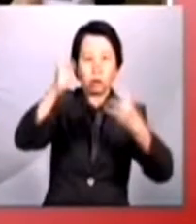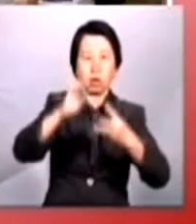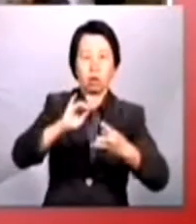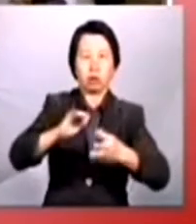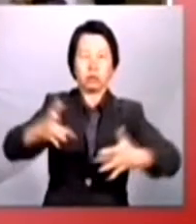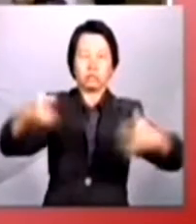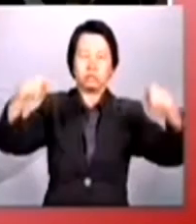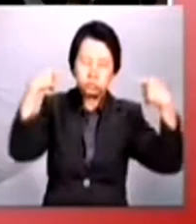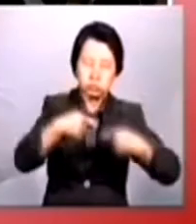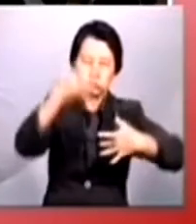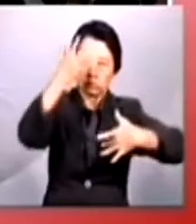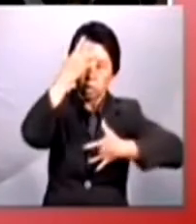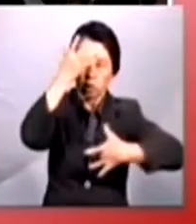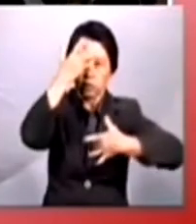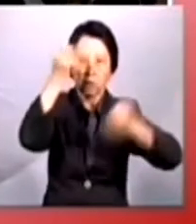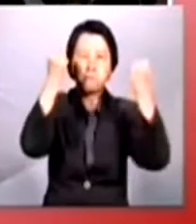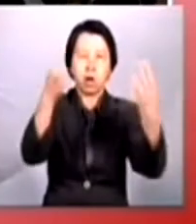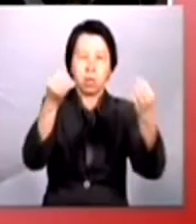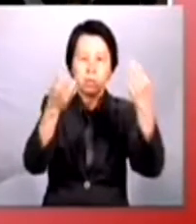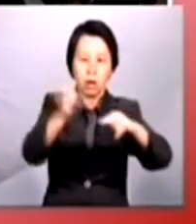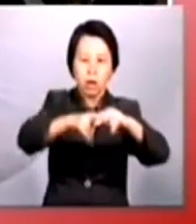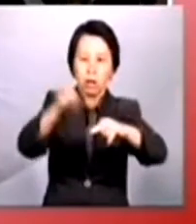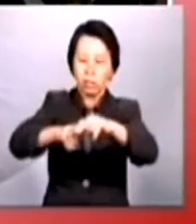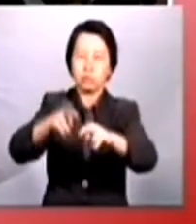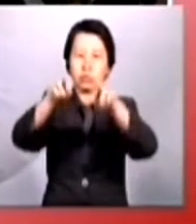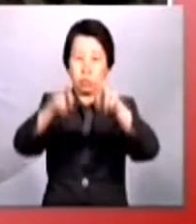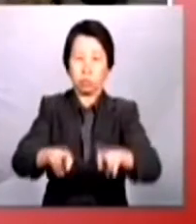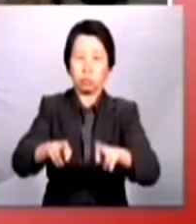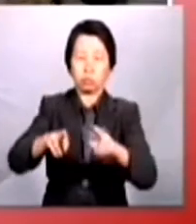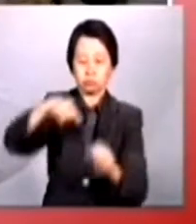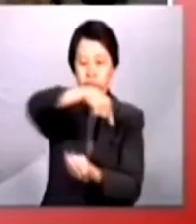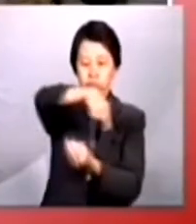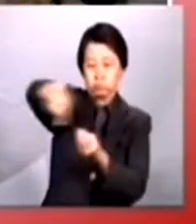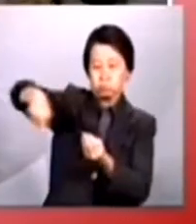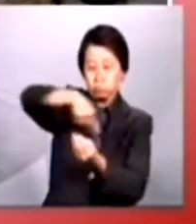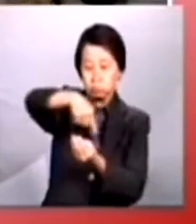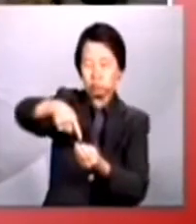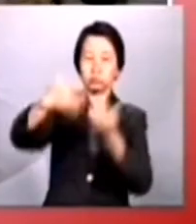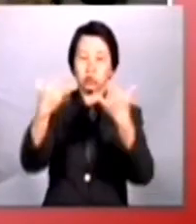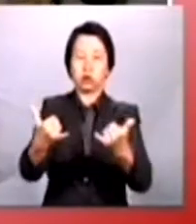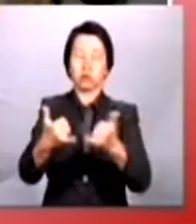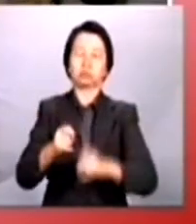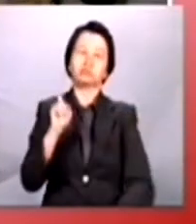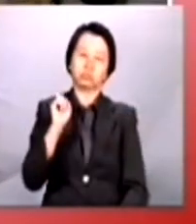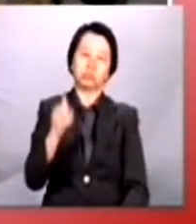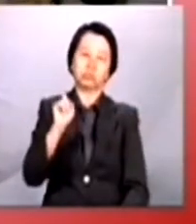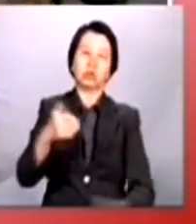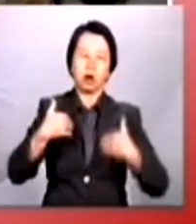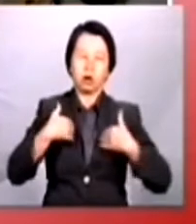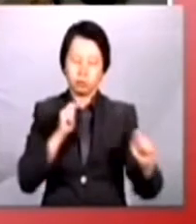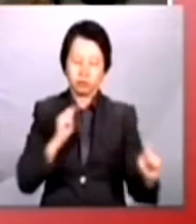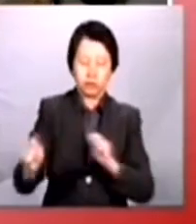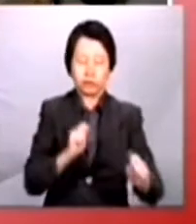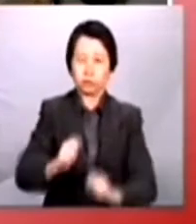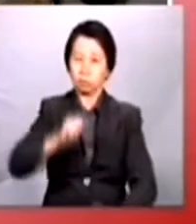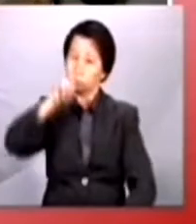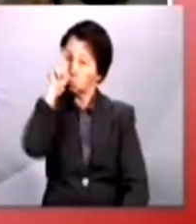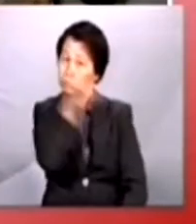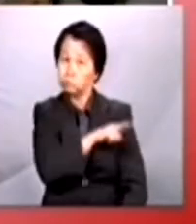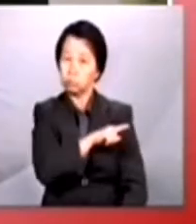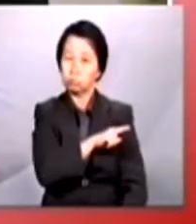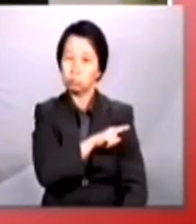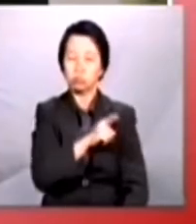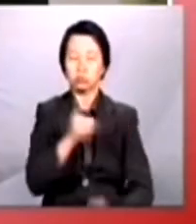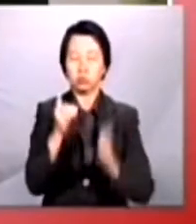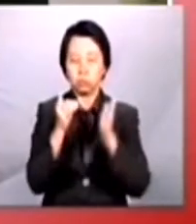akan menyakiti Lebih ramai rakyat Malaysia Hai situasi Smash wabah ini memerlukan tindakan drastic